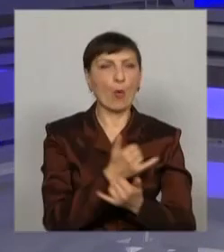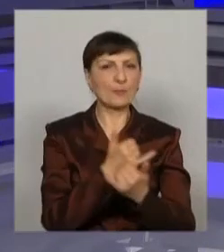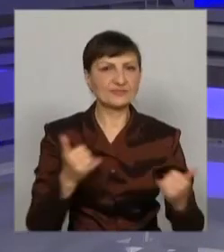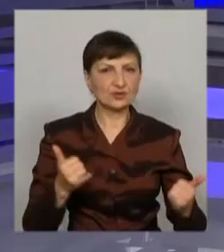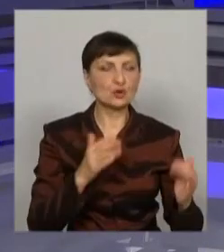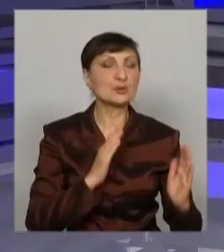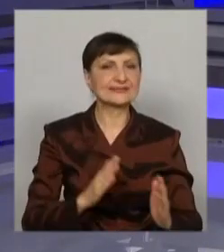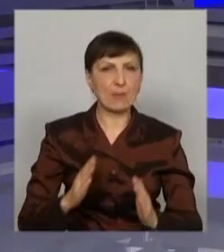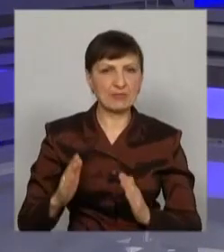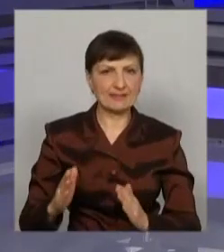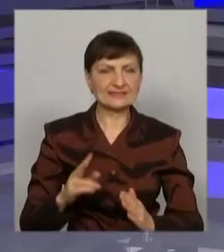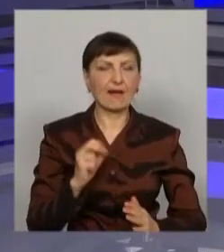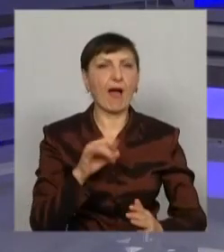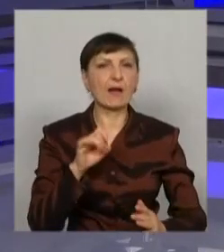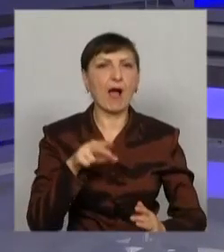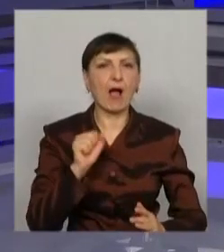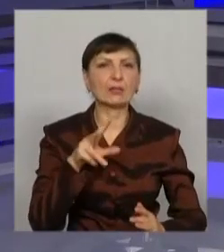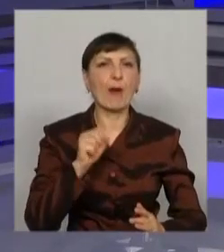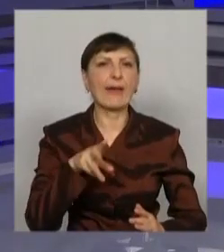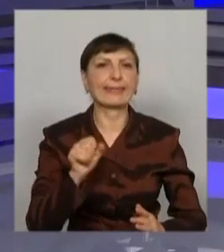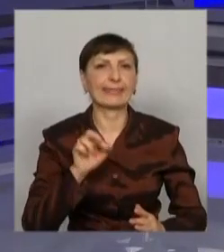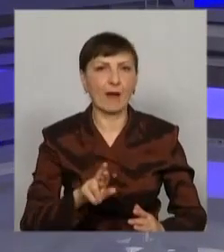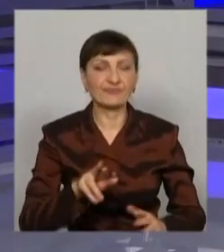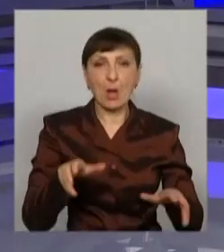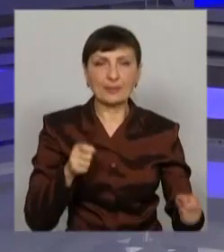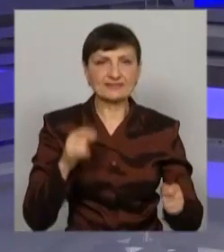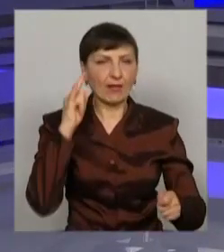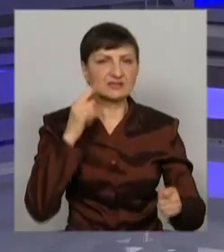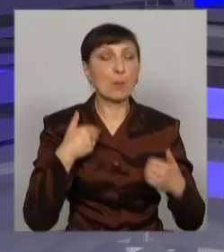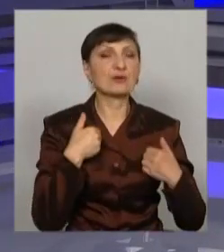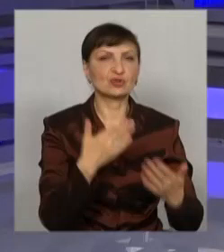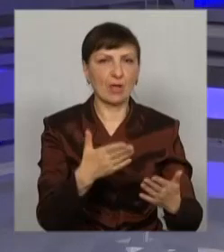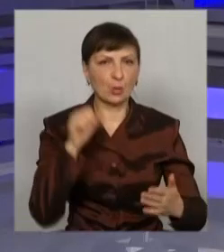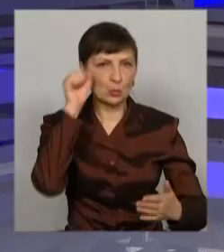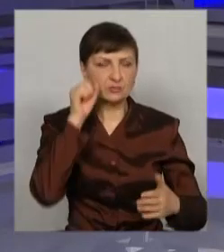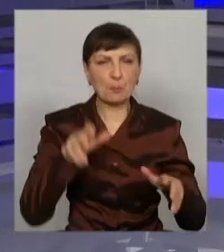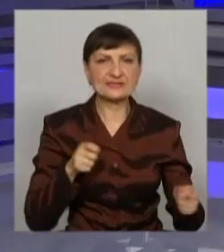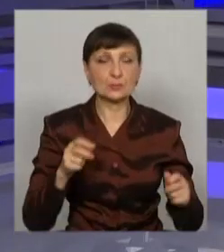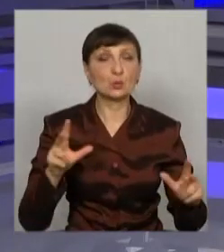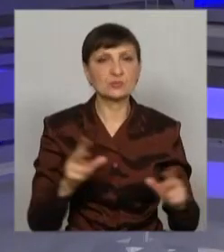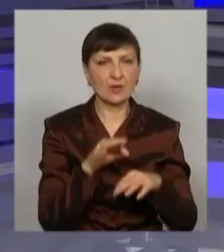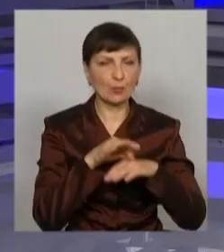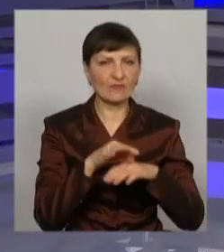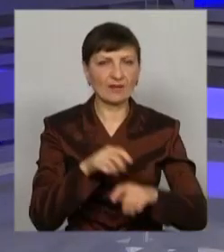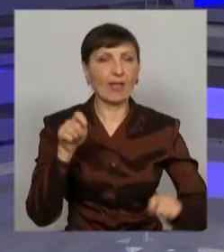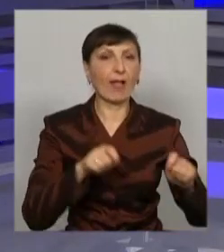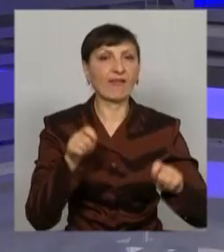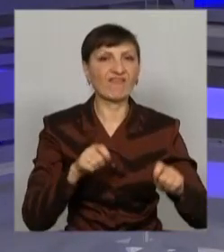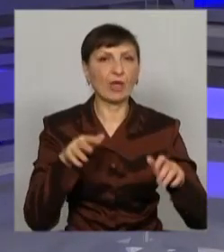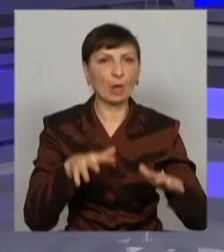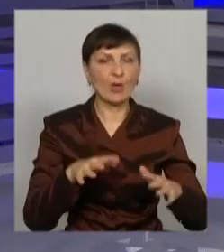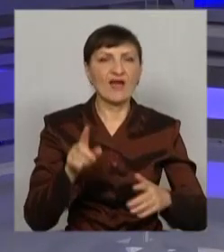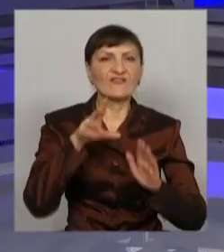обеспечению стабильности в Каракалпакстане. Президент Казахстана пожелал своему зарубежному коллеге успехов в проведении референдума по